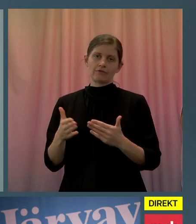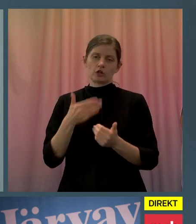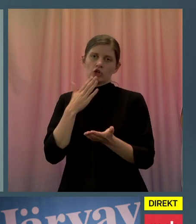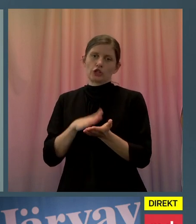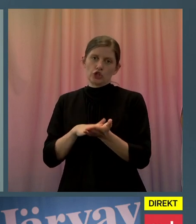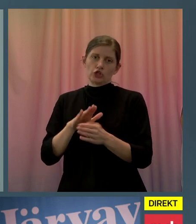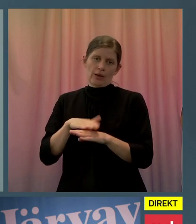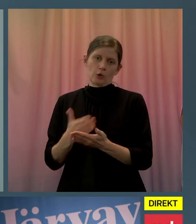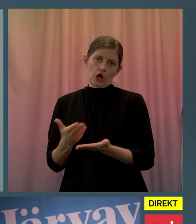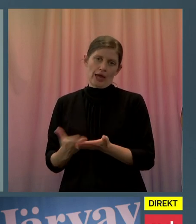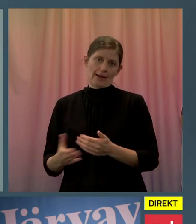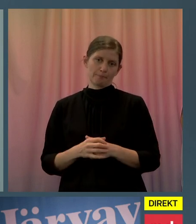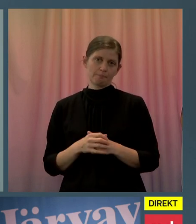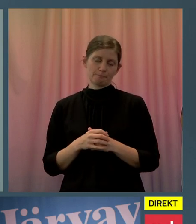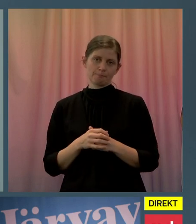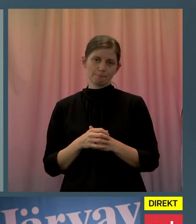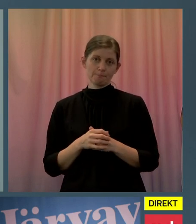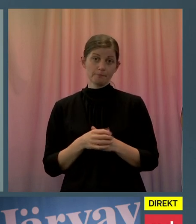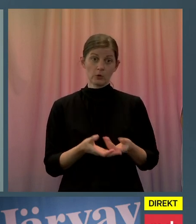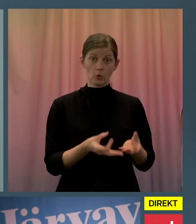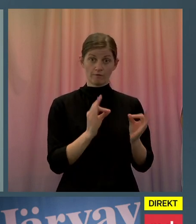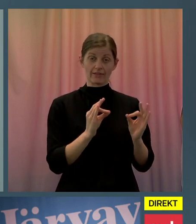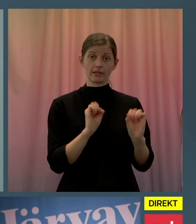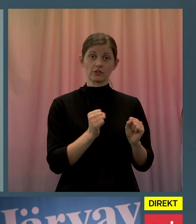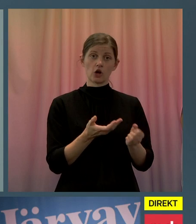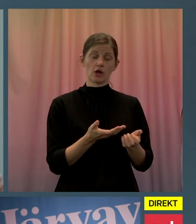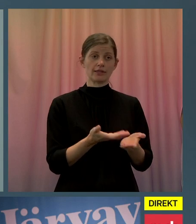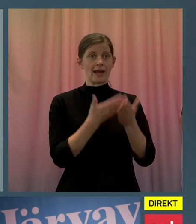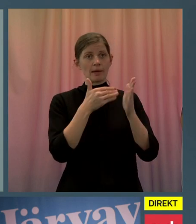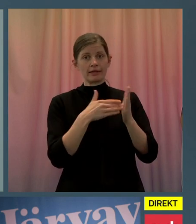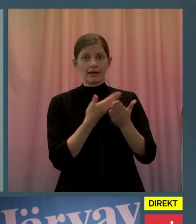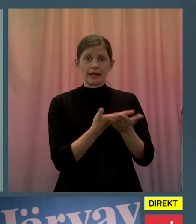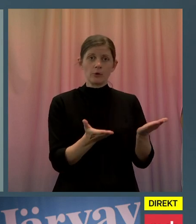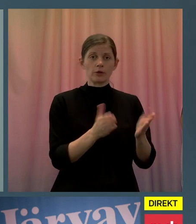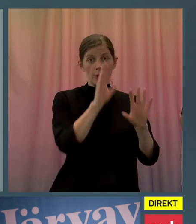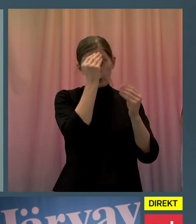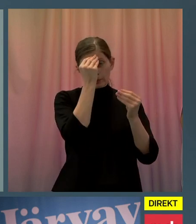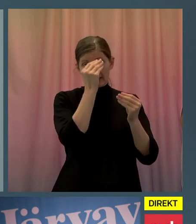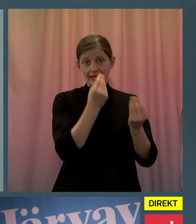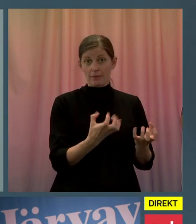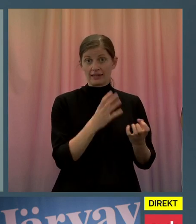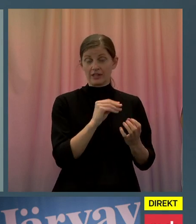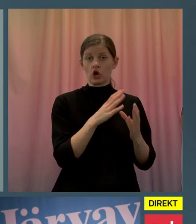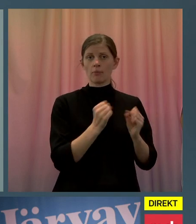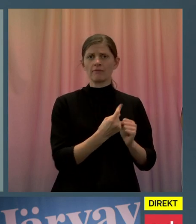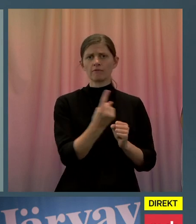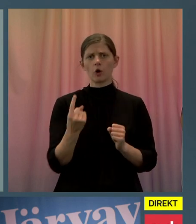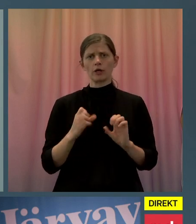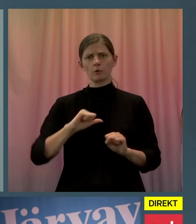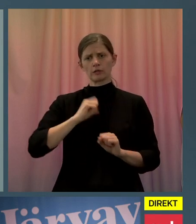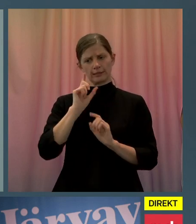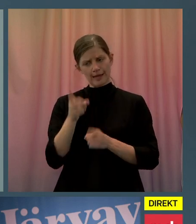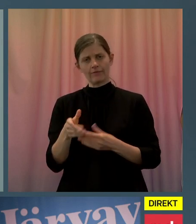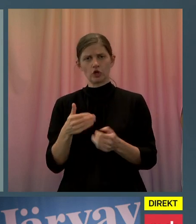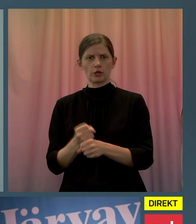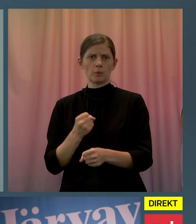nytta på dagarna. Det offentliga ska hjälpa till med utbildning och med praktik, Men var och en måste själv göra